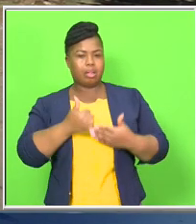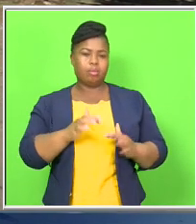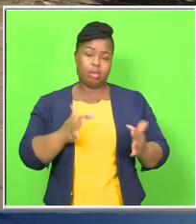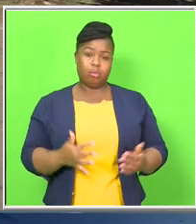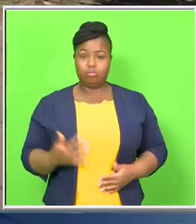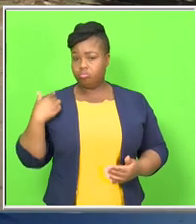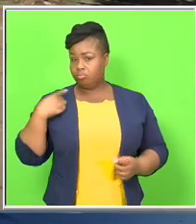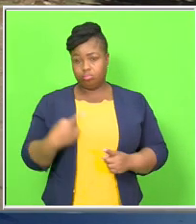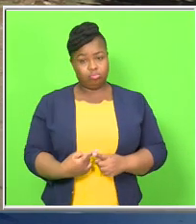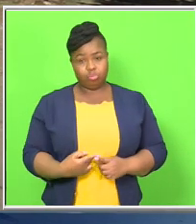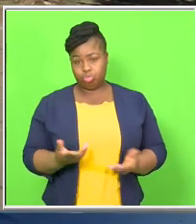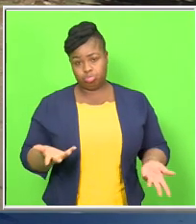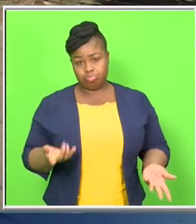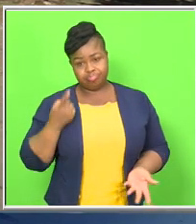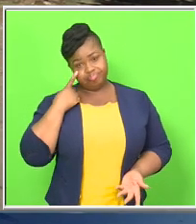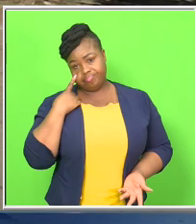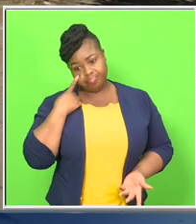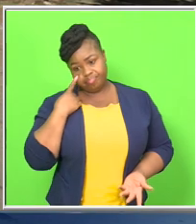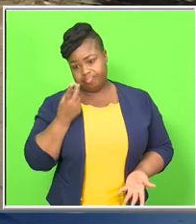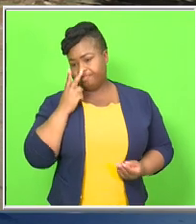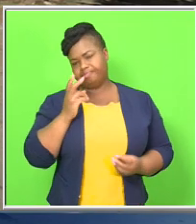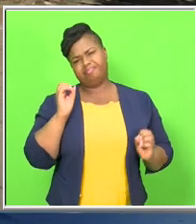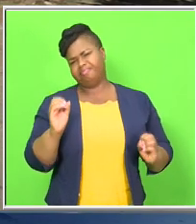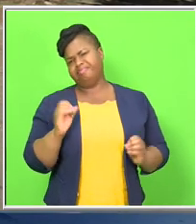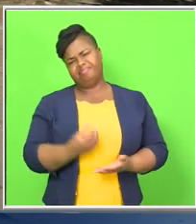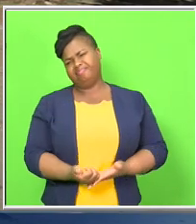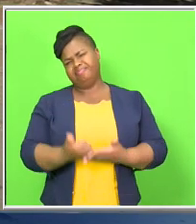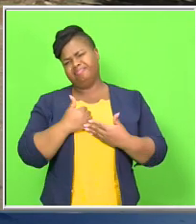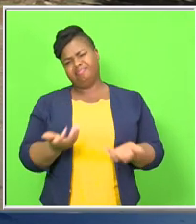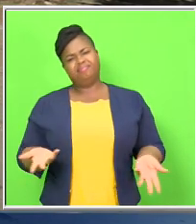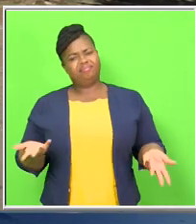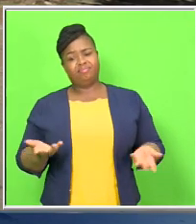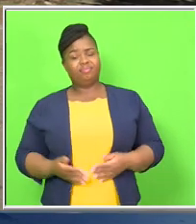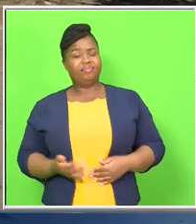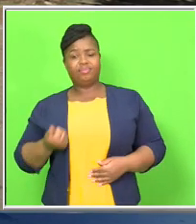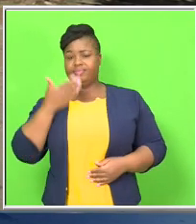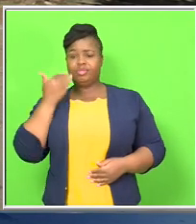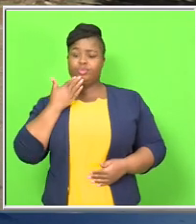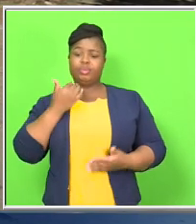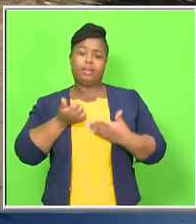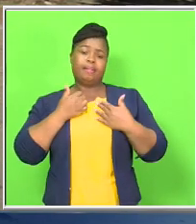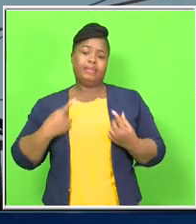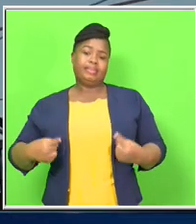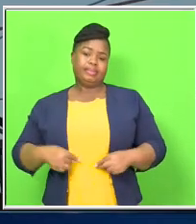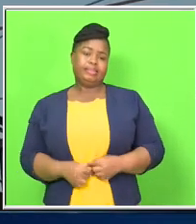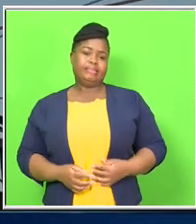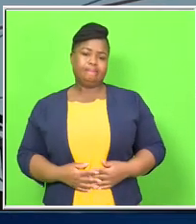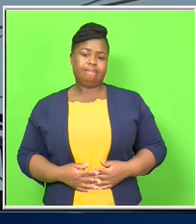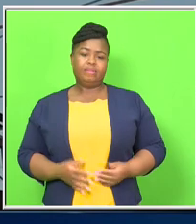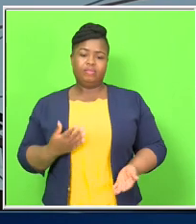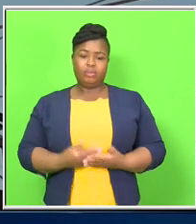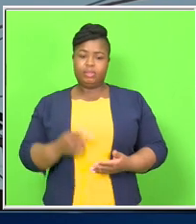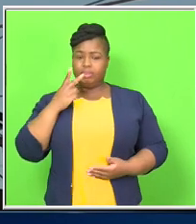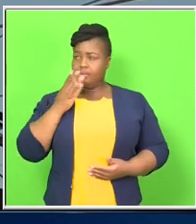Nanamklaji sisiloku sisiloku mnyama Isingazu kutisiyo pina sisizageli ini Jogu